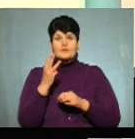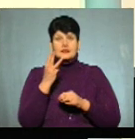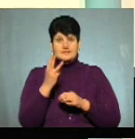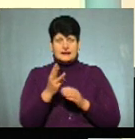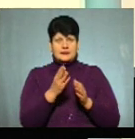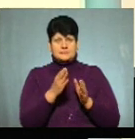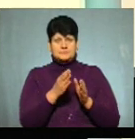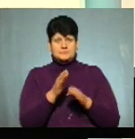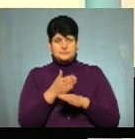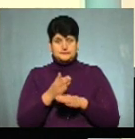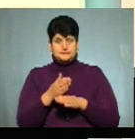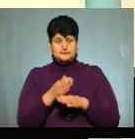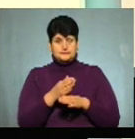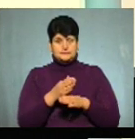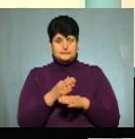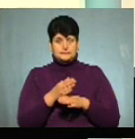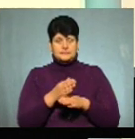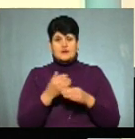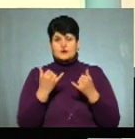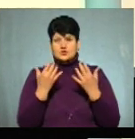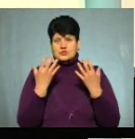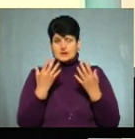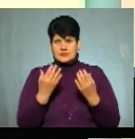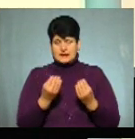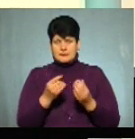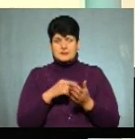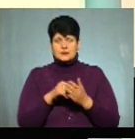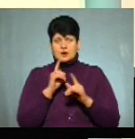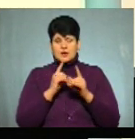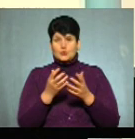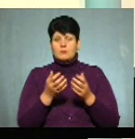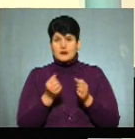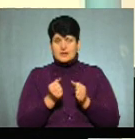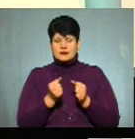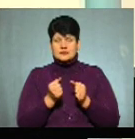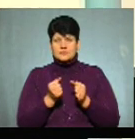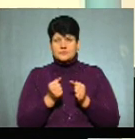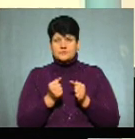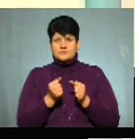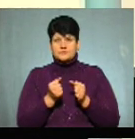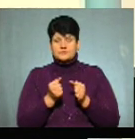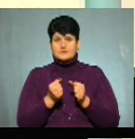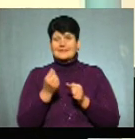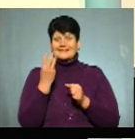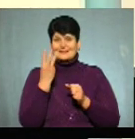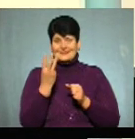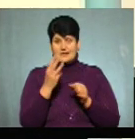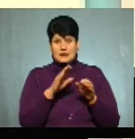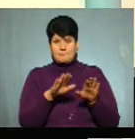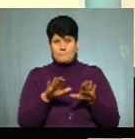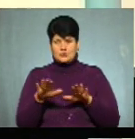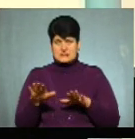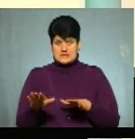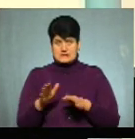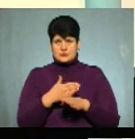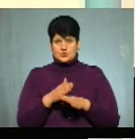фракції. Розкажіть, будь ласка, більше. На сьогоднішній день міською радою прийнято саме 3 позиції сортування